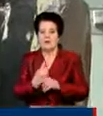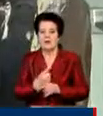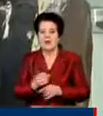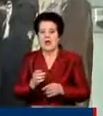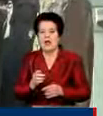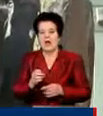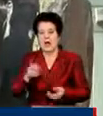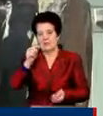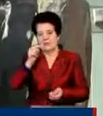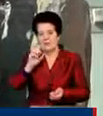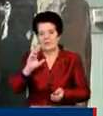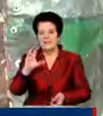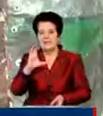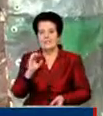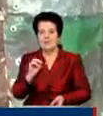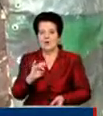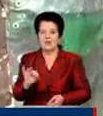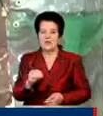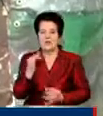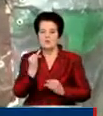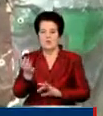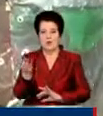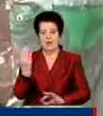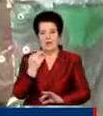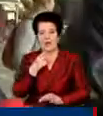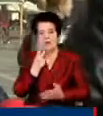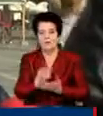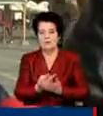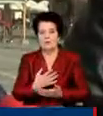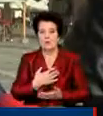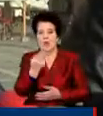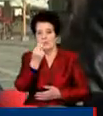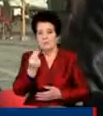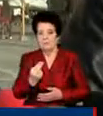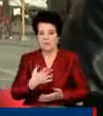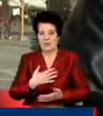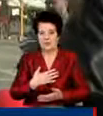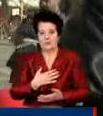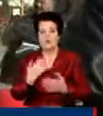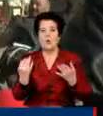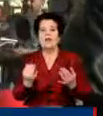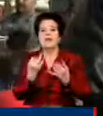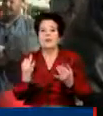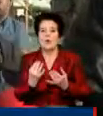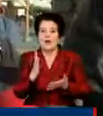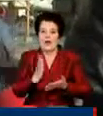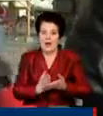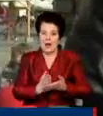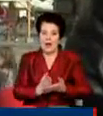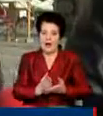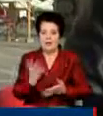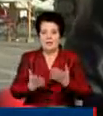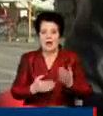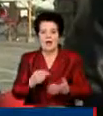simbolizare a unor puternice experiențe istorice recente. Am vrut ca personajele mele să aibă o istorie, iar tabla uzată are o istorie. Dacă, mă rog,